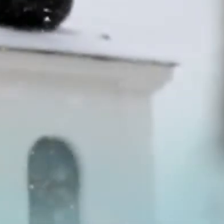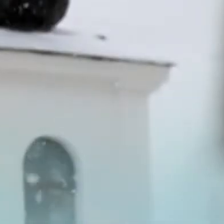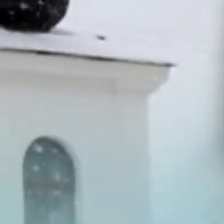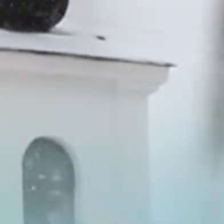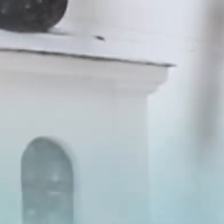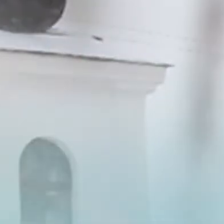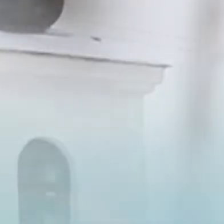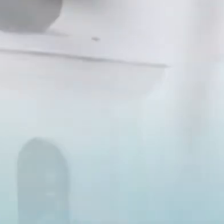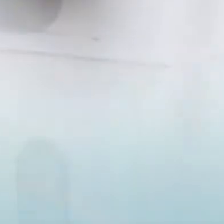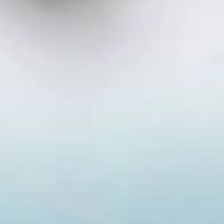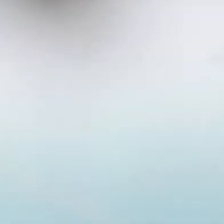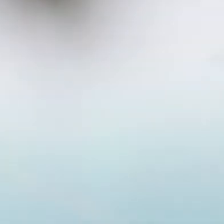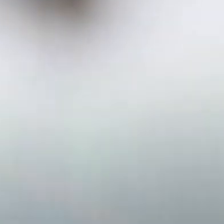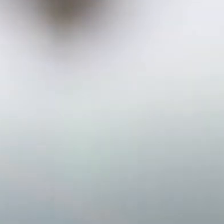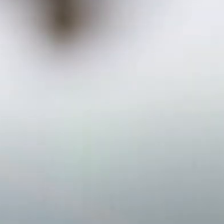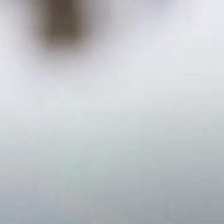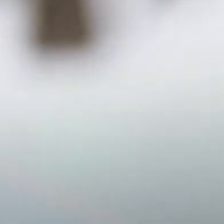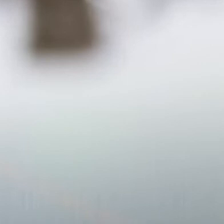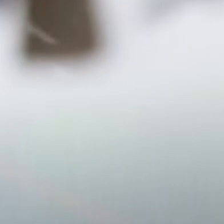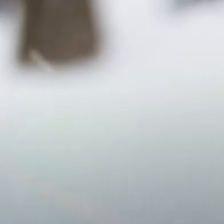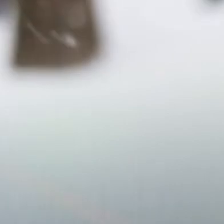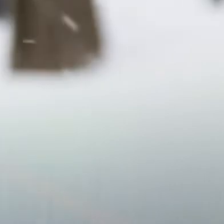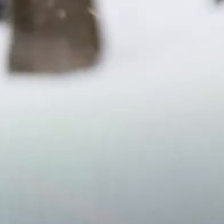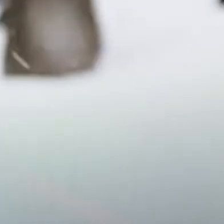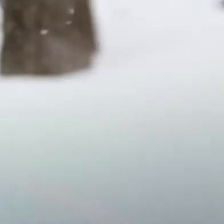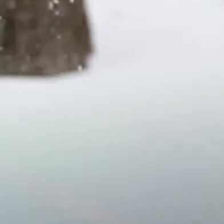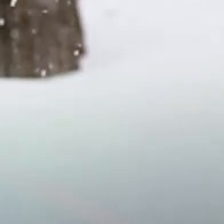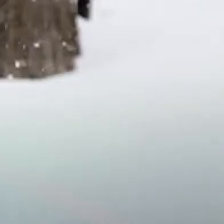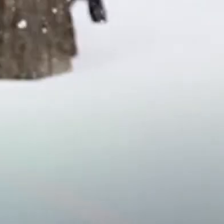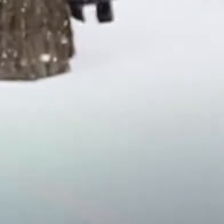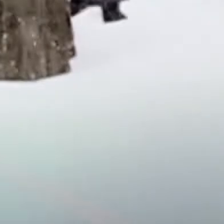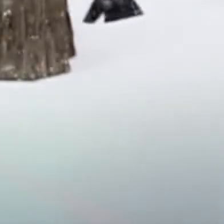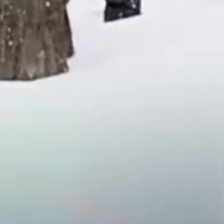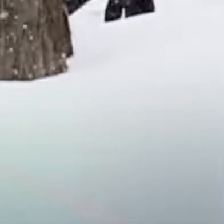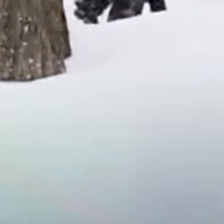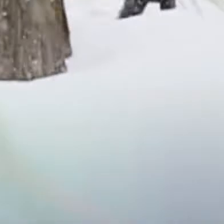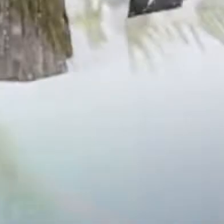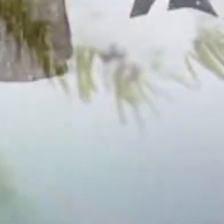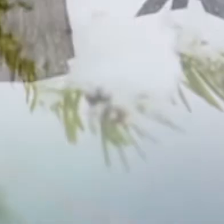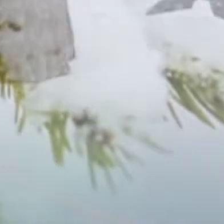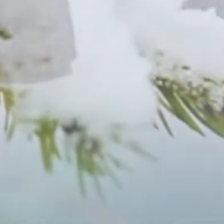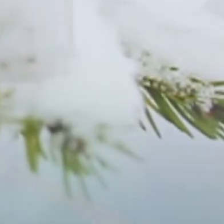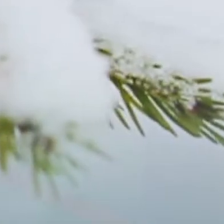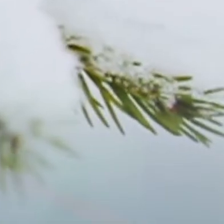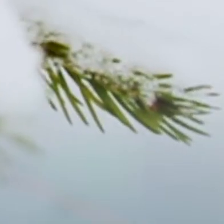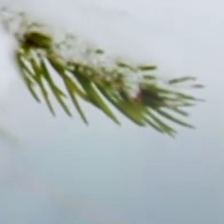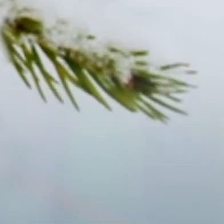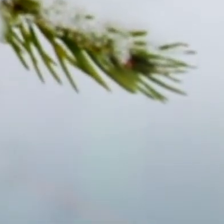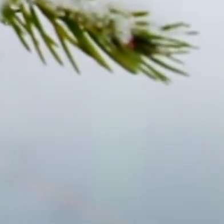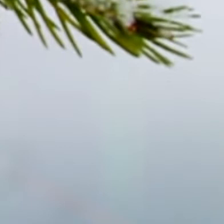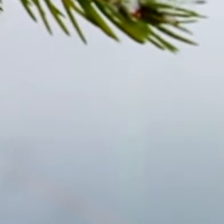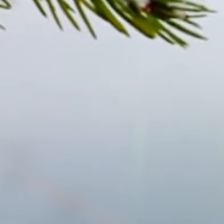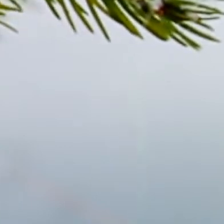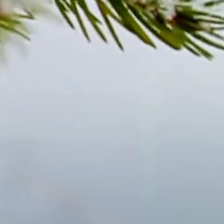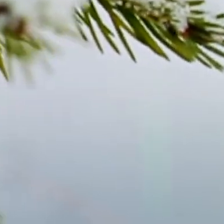зазначеная 12 студеня у Гродні, 9,4 градусів тепла. Рекорд належить